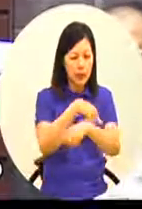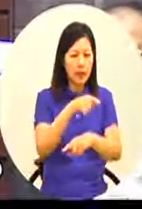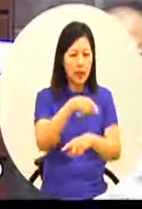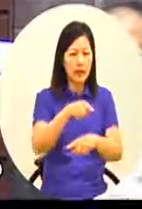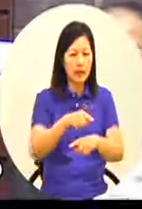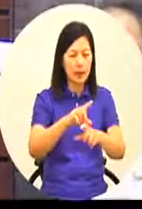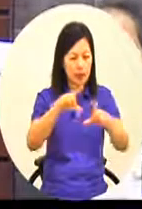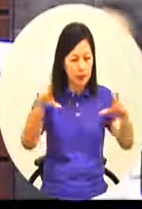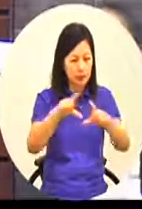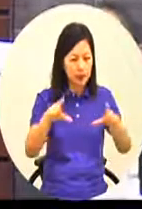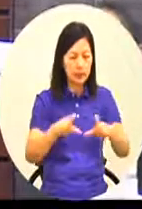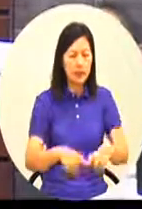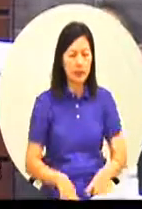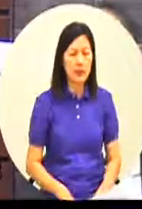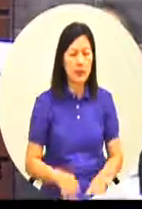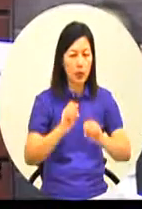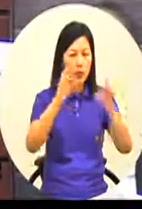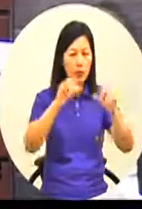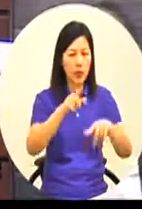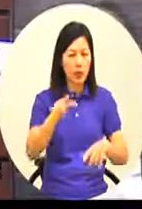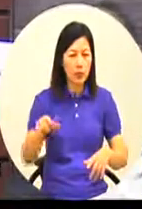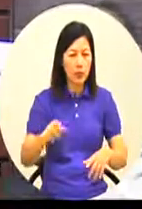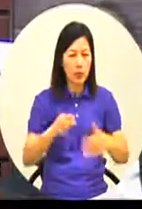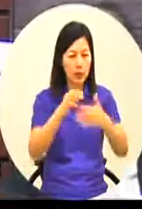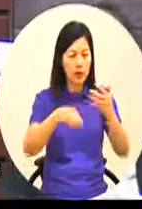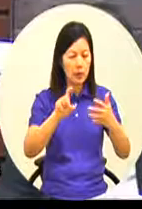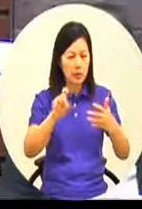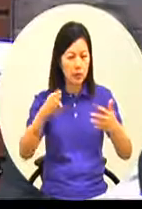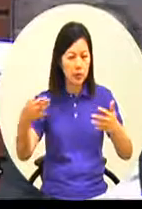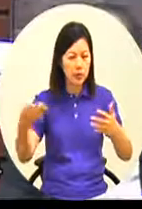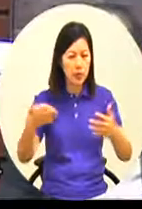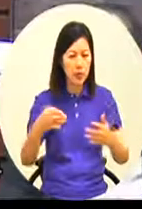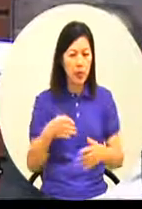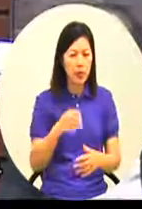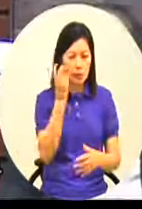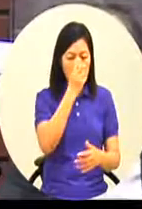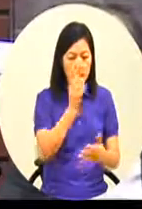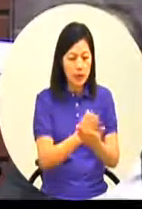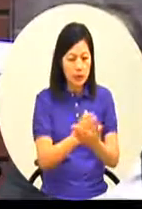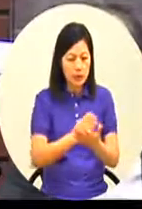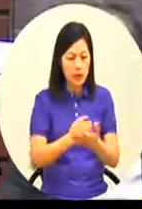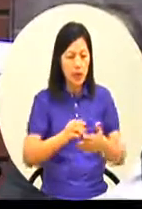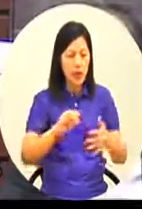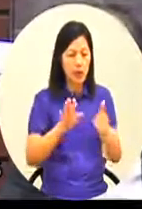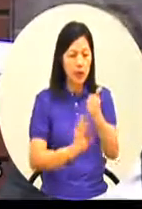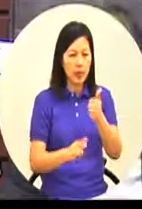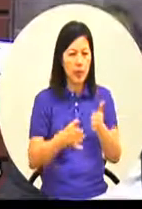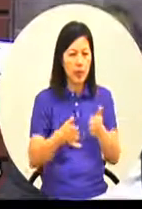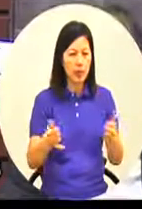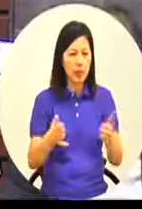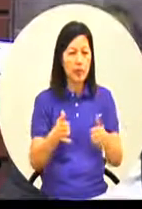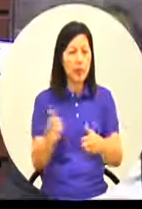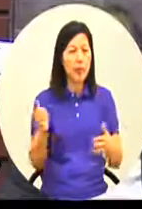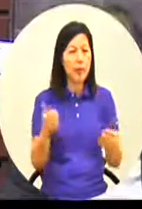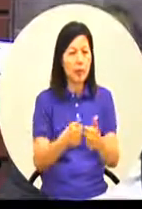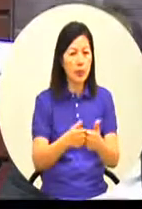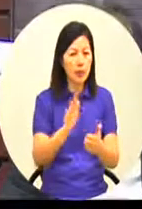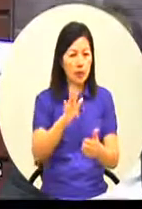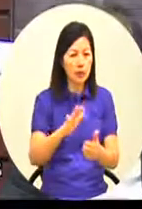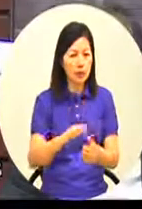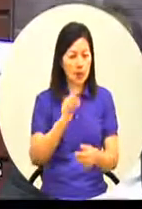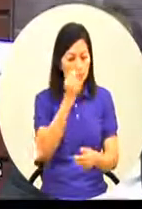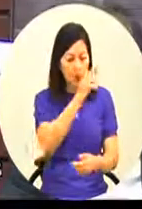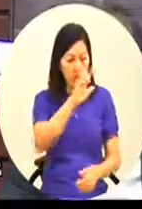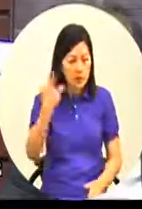们在广告第19条的规定，有一个是审查委员会。那这个审查委员会，只要你对有风格、有特